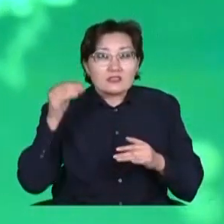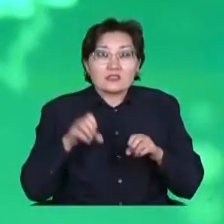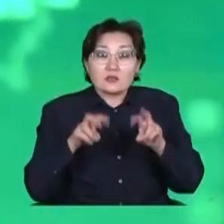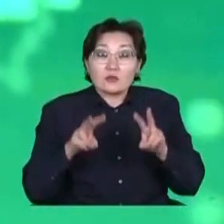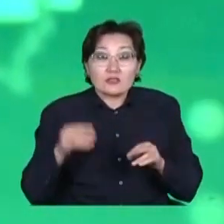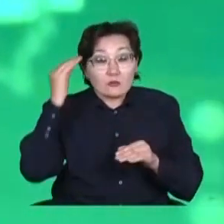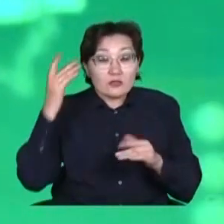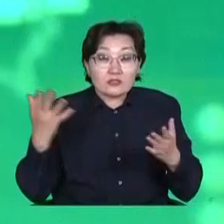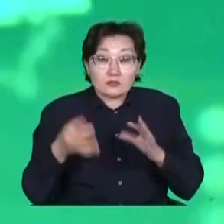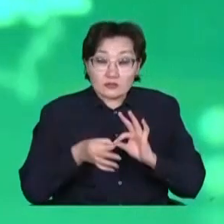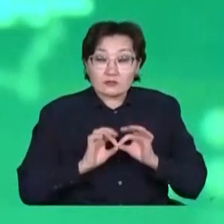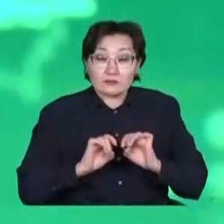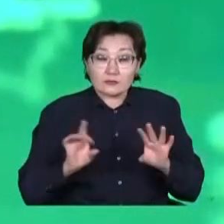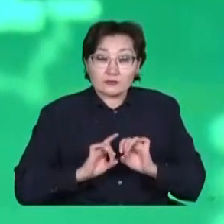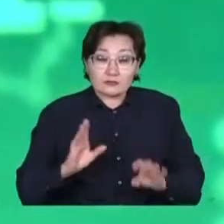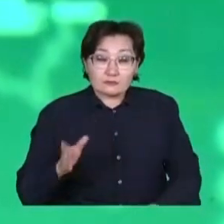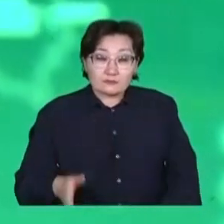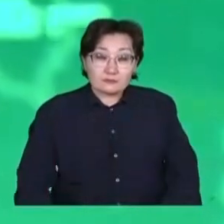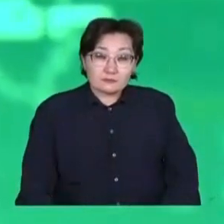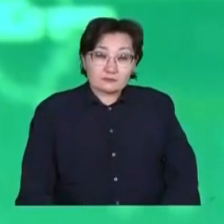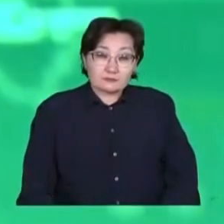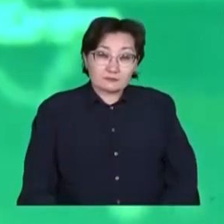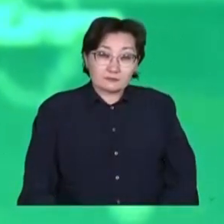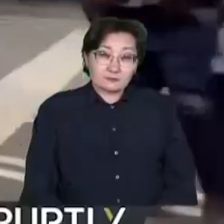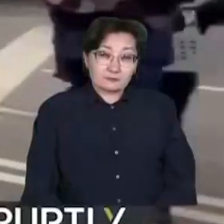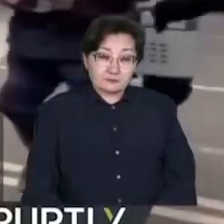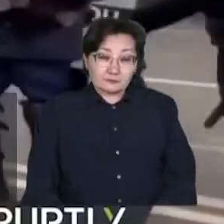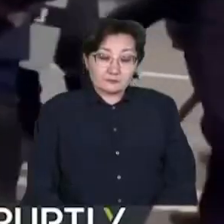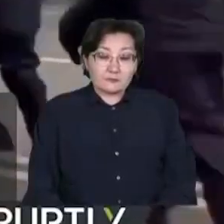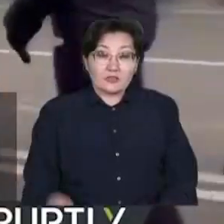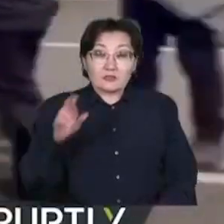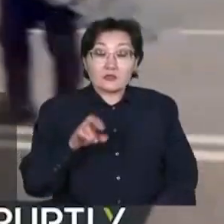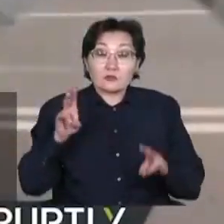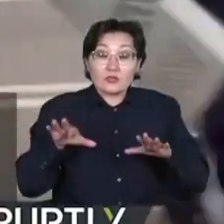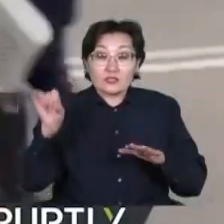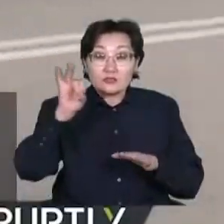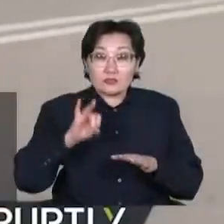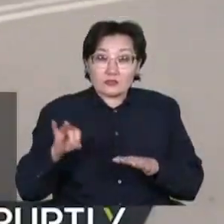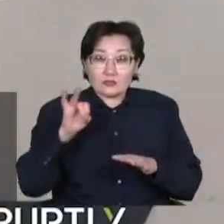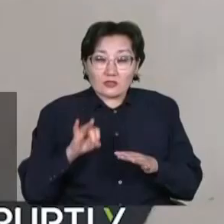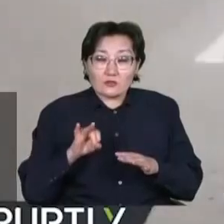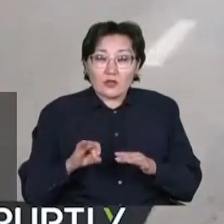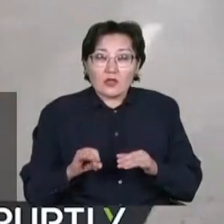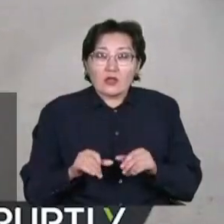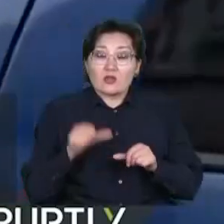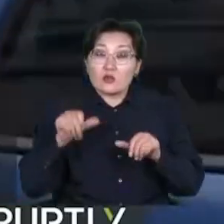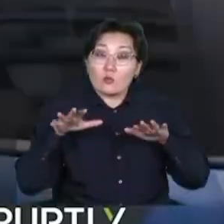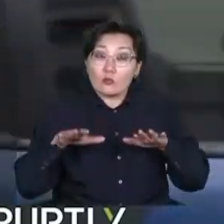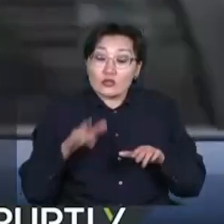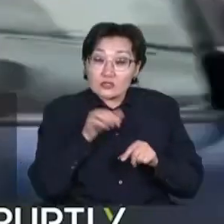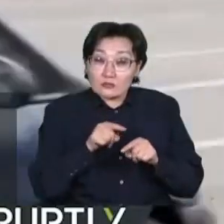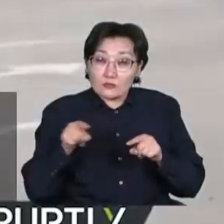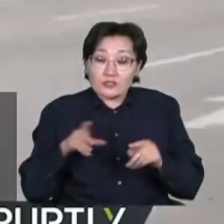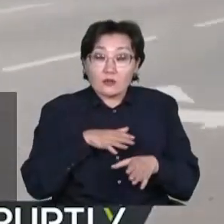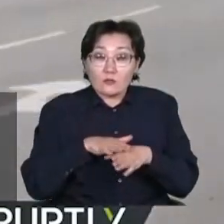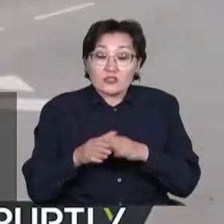маңызды тұстарын Кәмшат Мұхамеджан талдап шықты. Қаңтар оқиғасы тарихта тайға таңба басқандай із қалдырған кезең болды. Ел